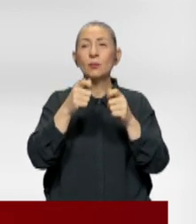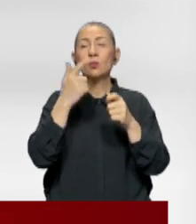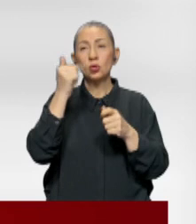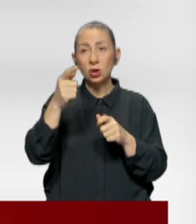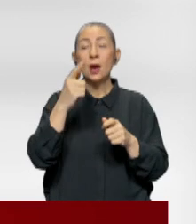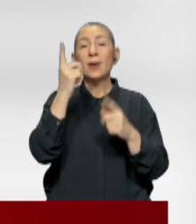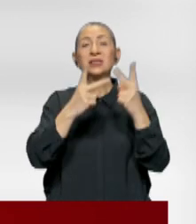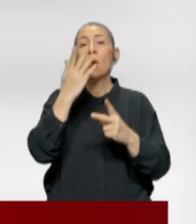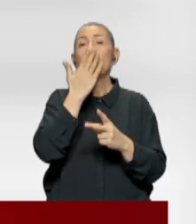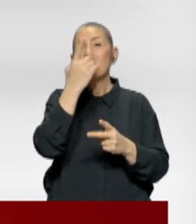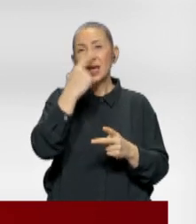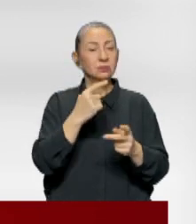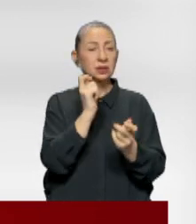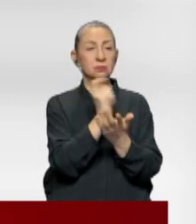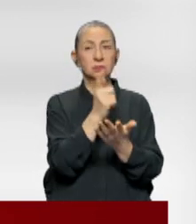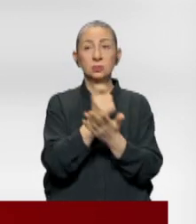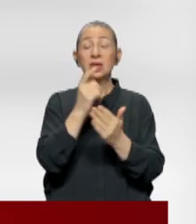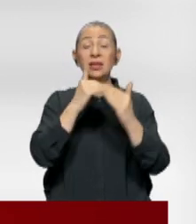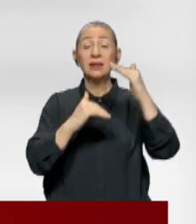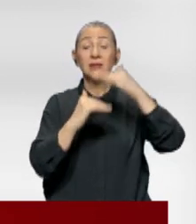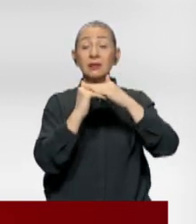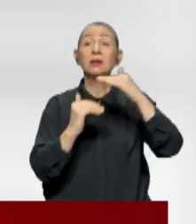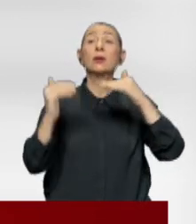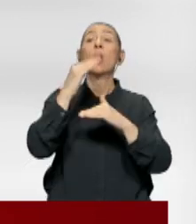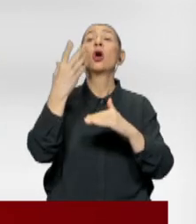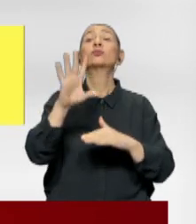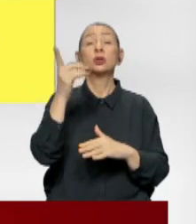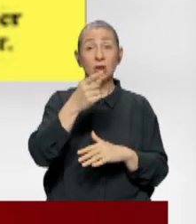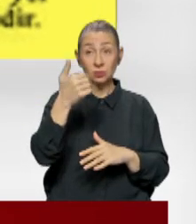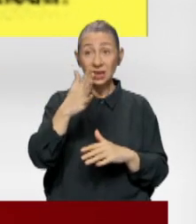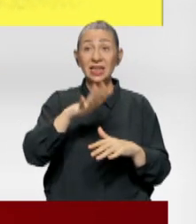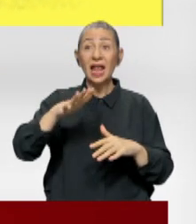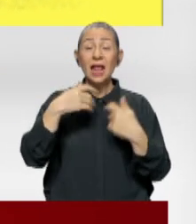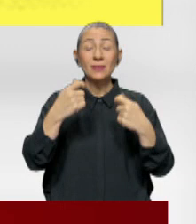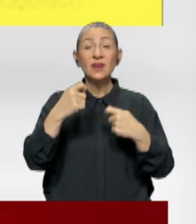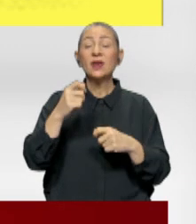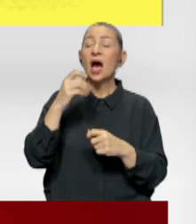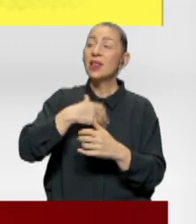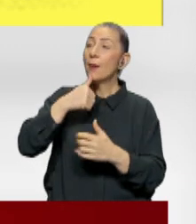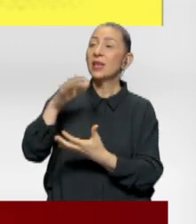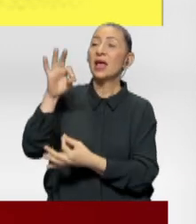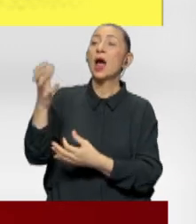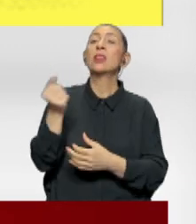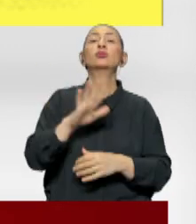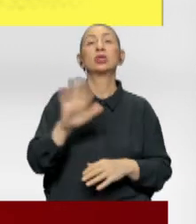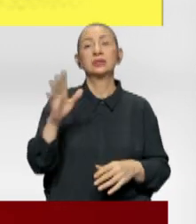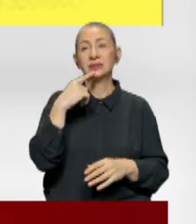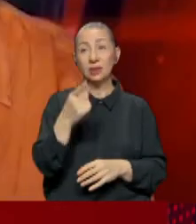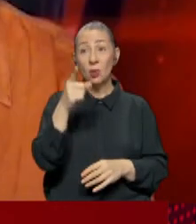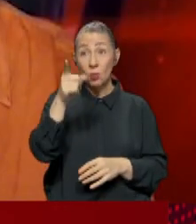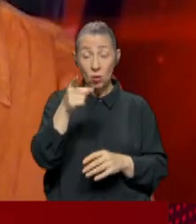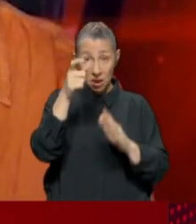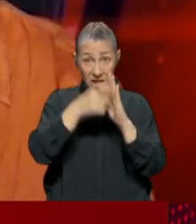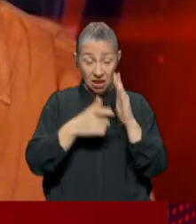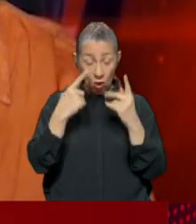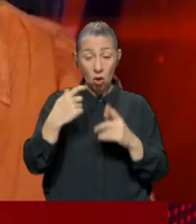yazı gönderdi. Hem %65 tavan oranı aşılamaz hem de genel gider velilerden alınamaz dendi. O bildiriye göre